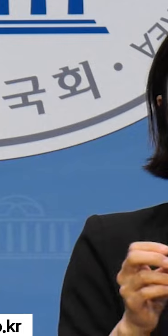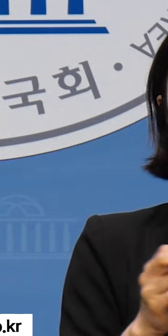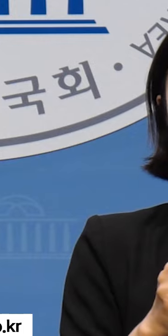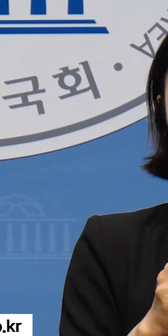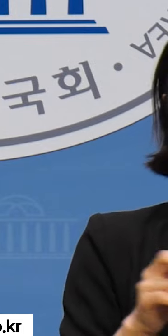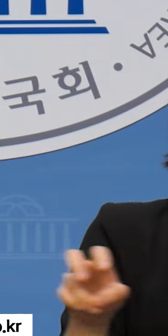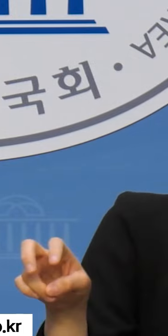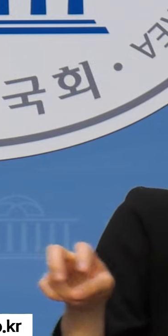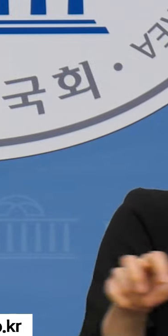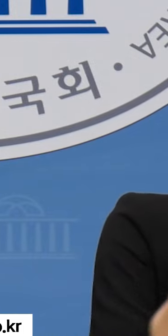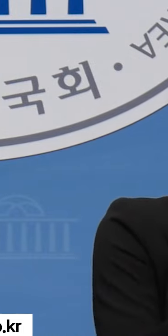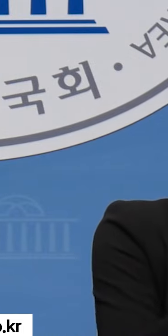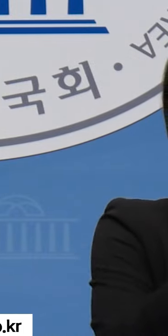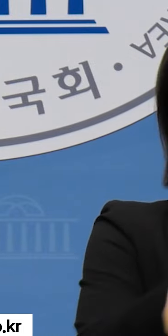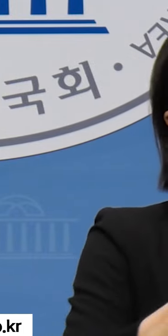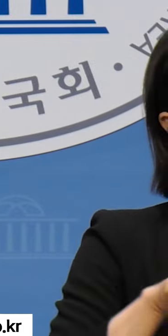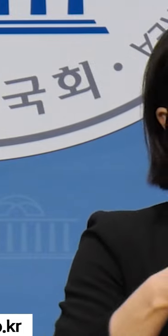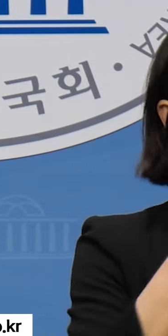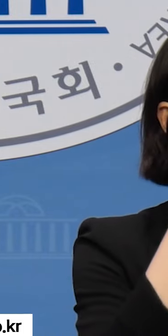아무런 문제도 삼지 않았습니다.